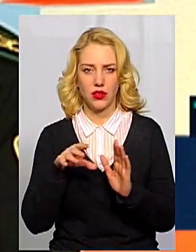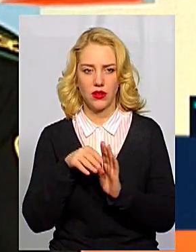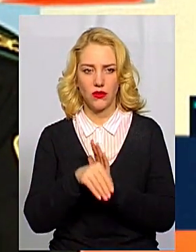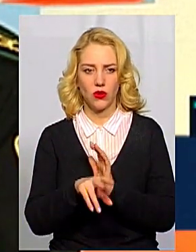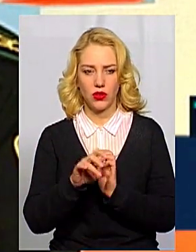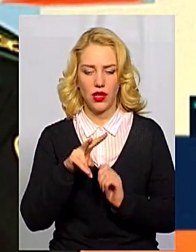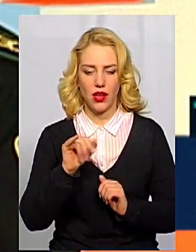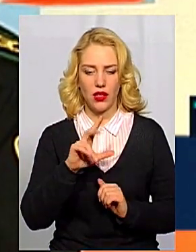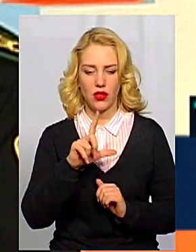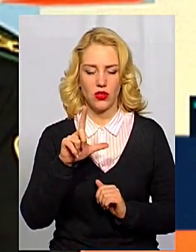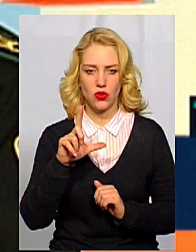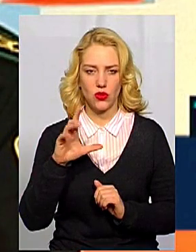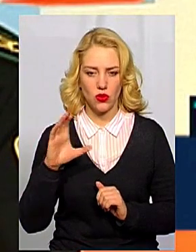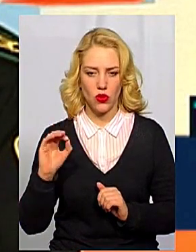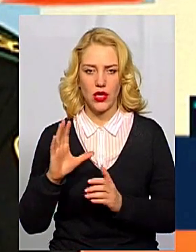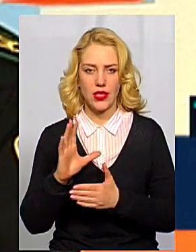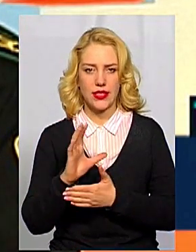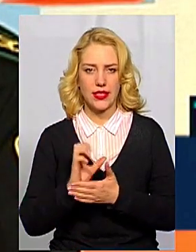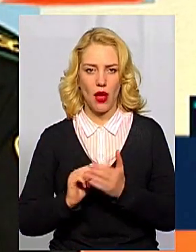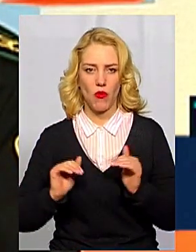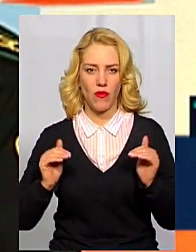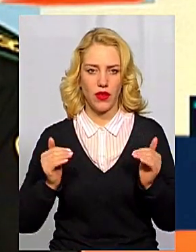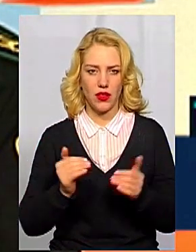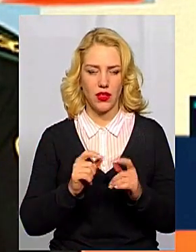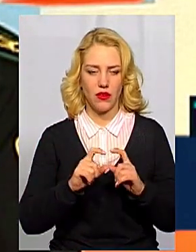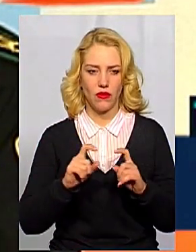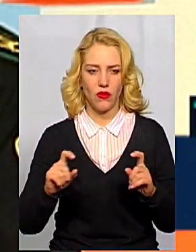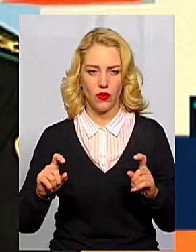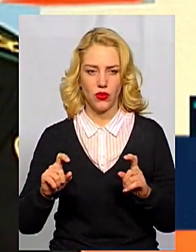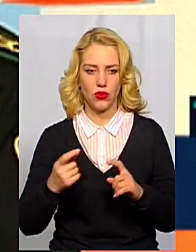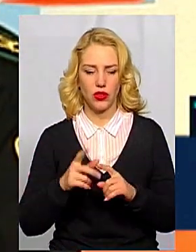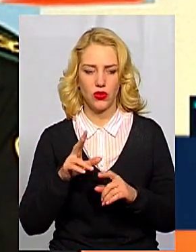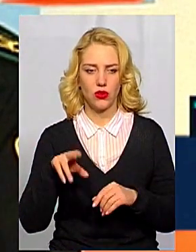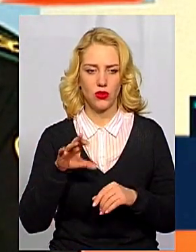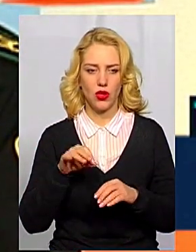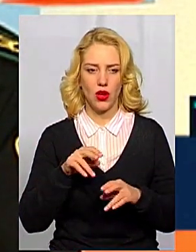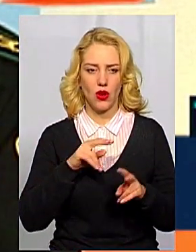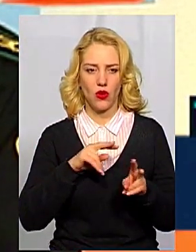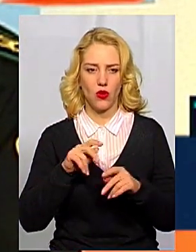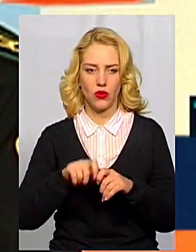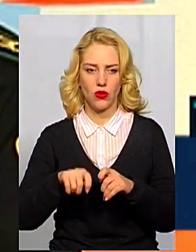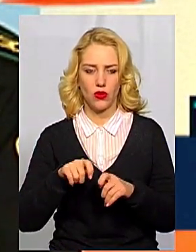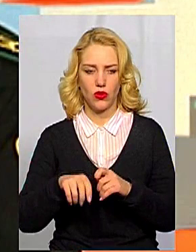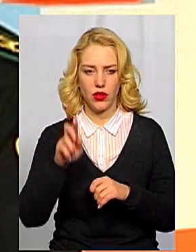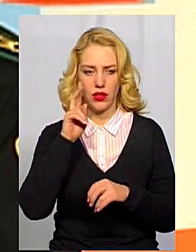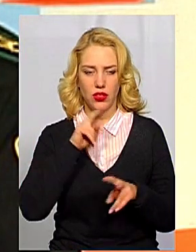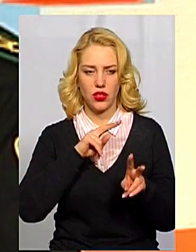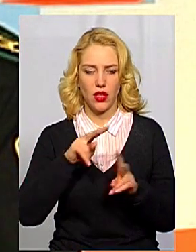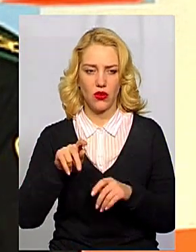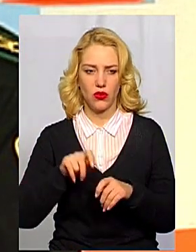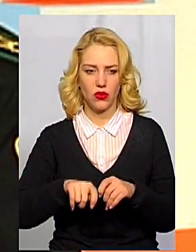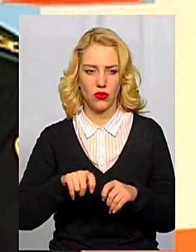об'єктів природно-заповідного фонду, тобто в межах планових заходів державного нагляду контролю, а також позапланових заходів державного нагляду